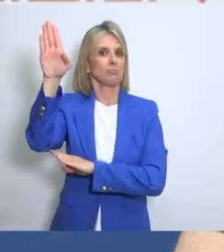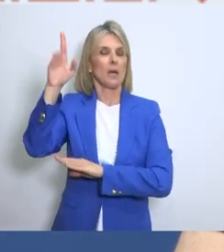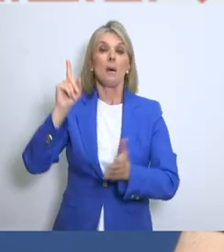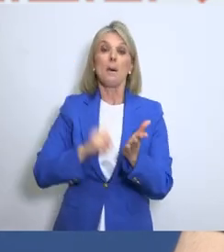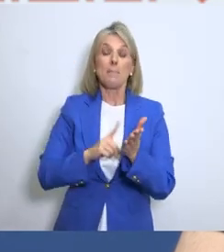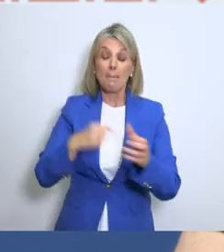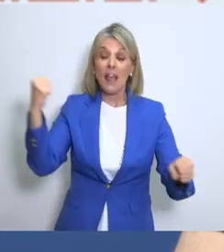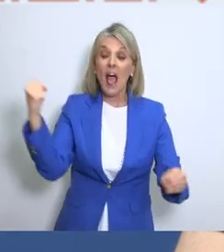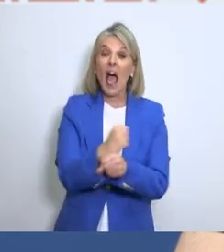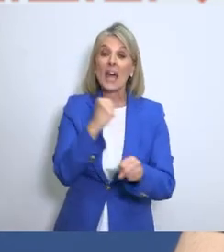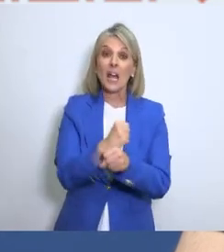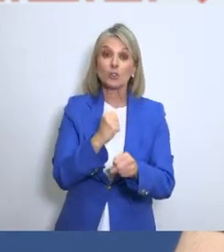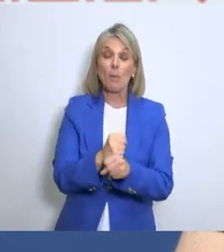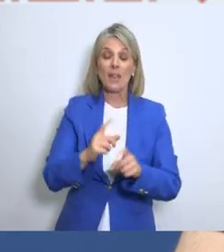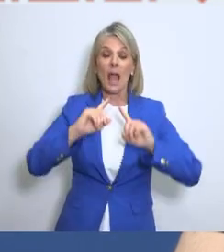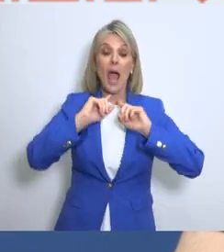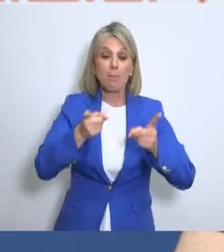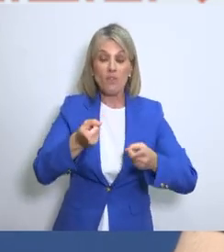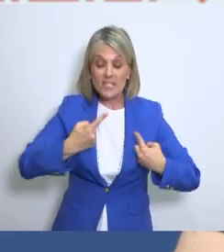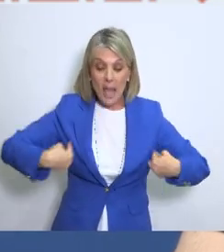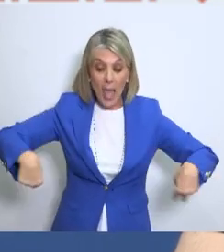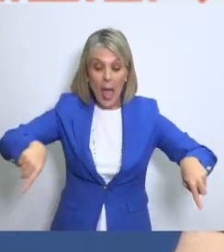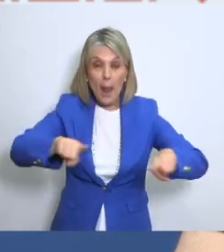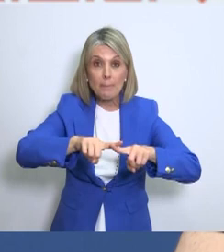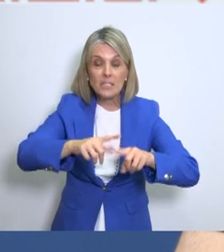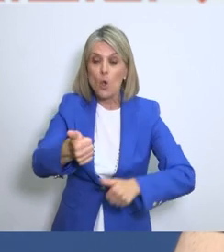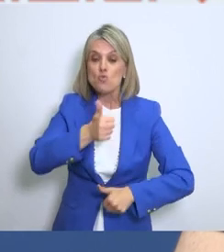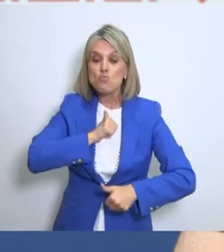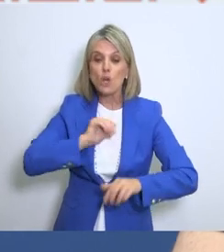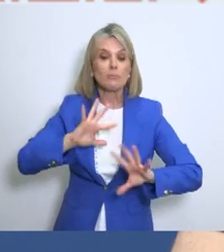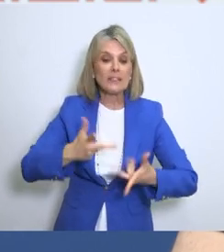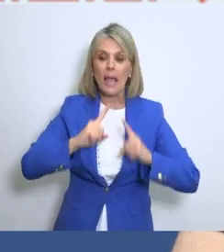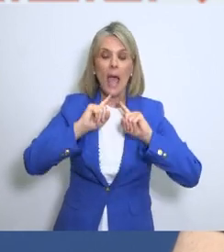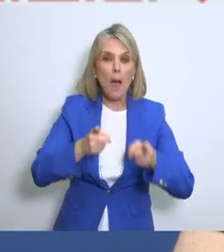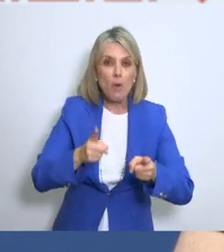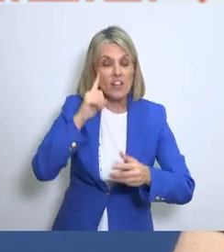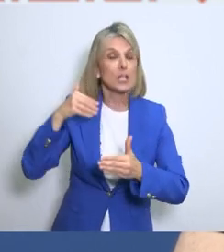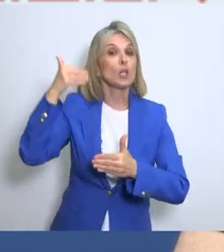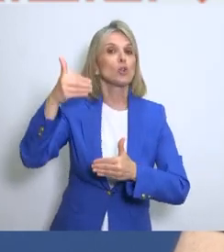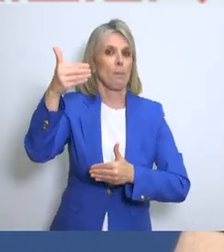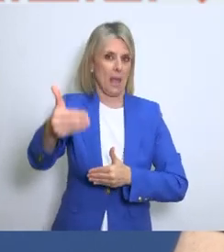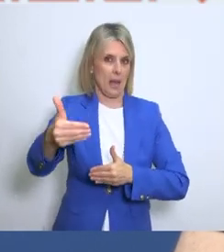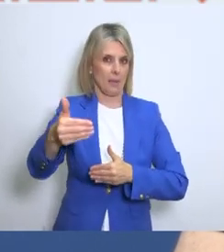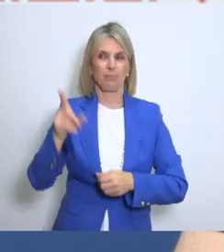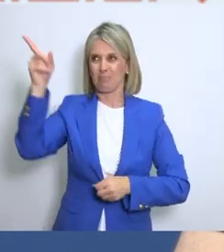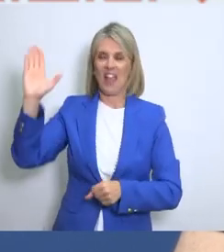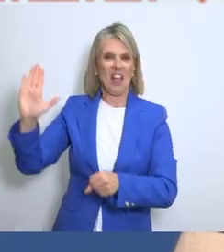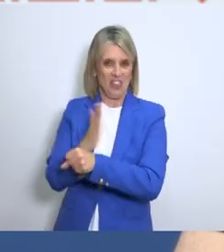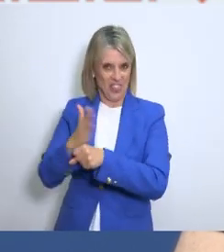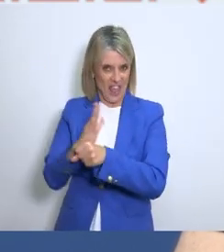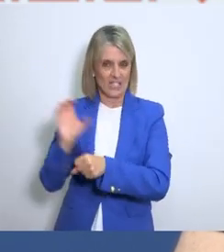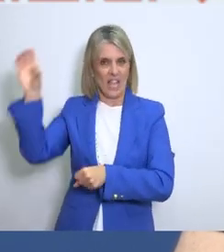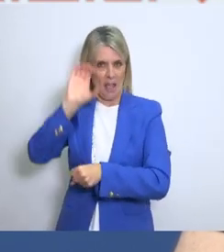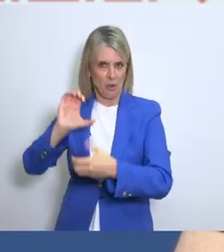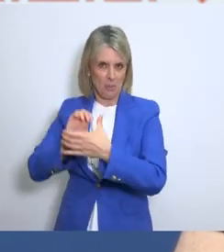οι εργαζόμενοι να αποφασίζουμε εμείς οι ίδιοι για τις ζωές και το μέλλον μας. Η διάλυση της ΕΕ δεν θα σημάνει κανέναν